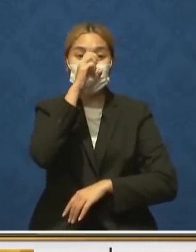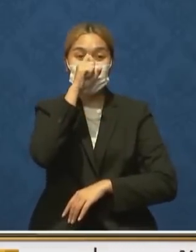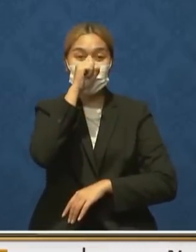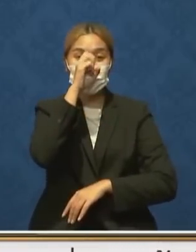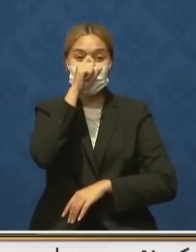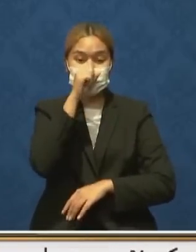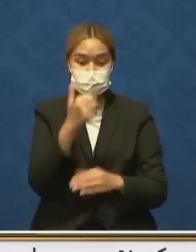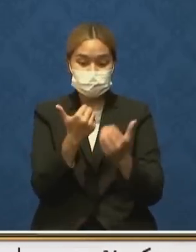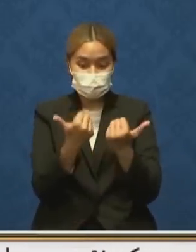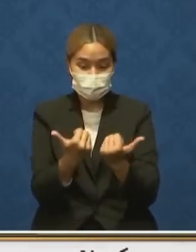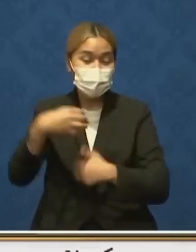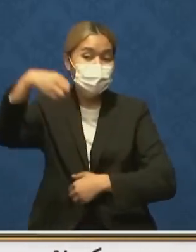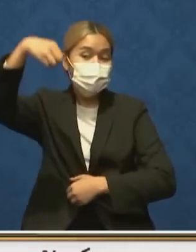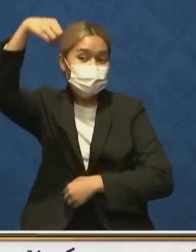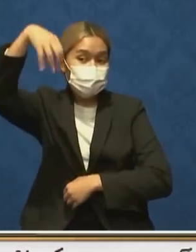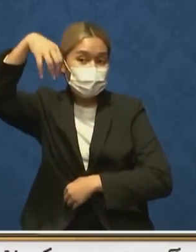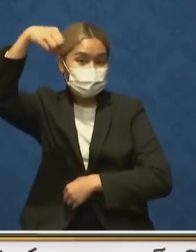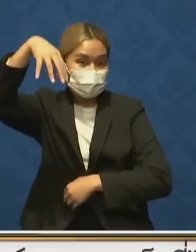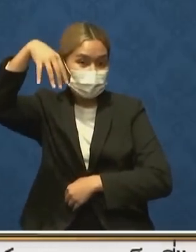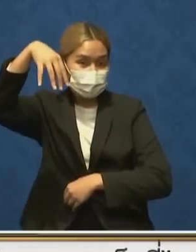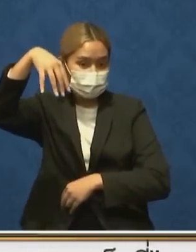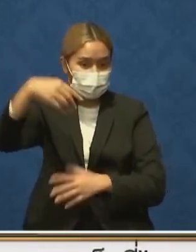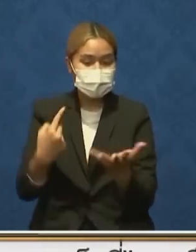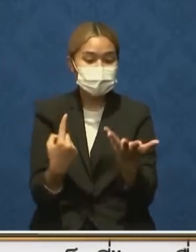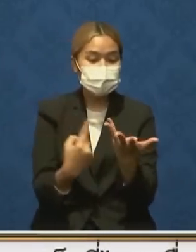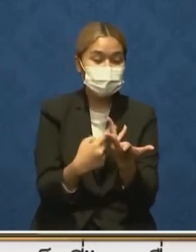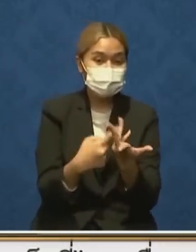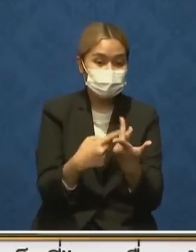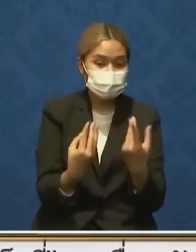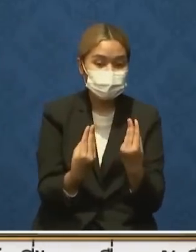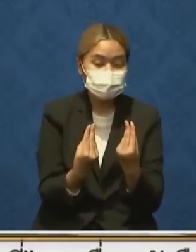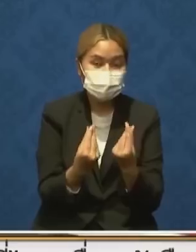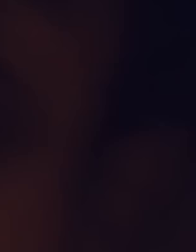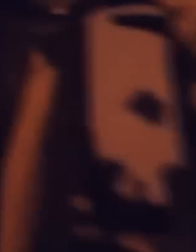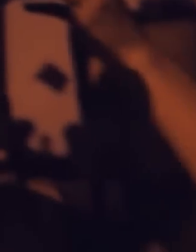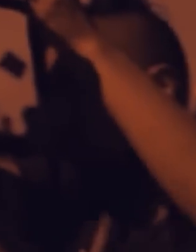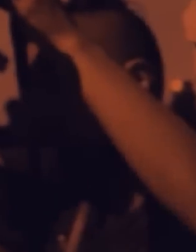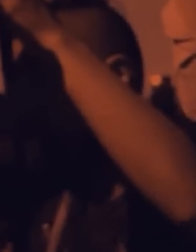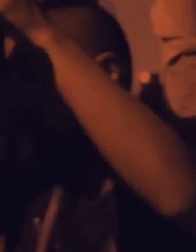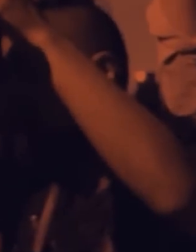ททานใช้อยู่ลองคูญดูจะได้รู้วาท่านถูกยกย่อเงินไปเทาไ่